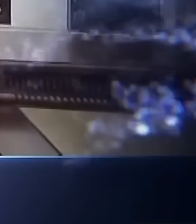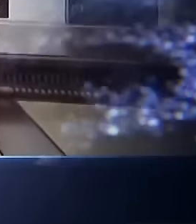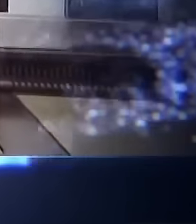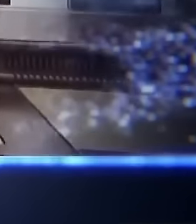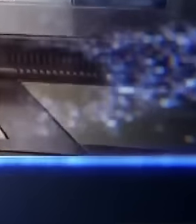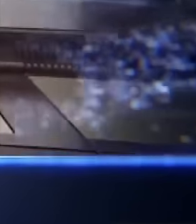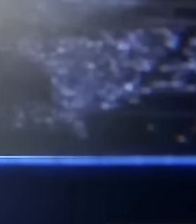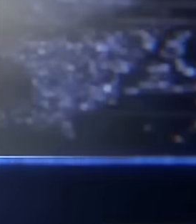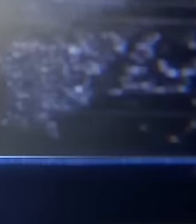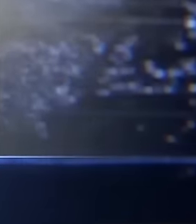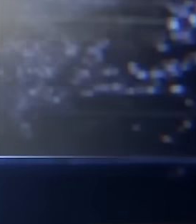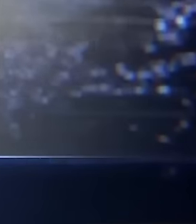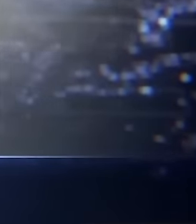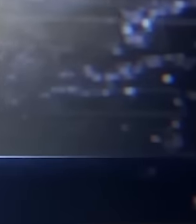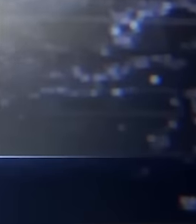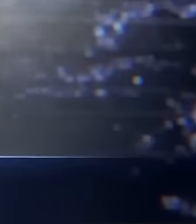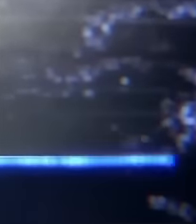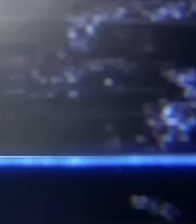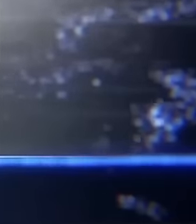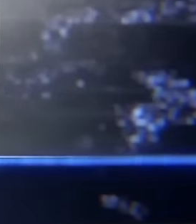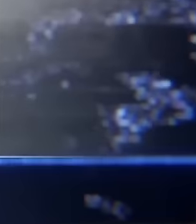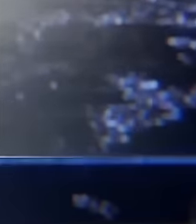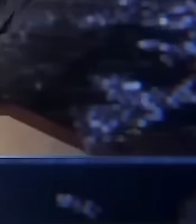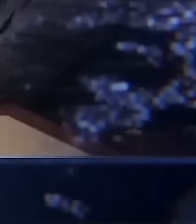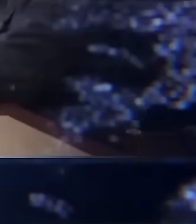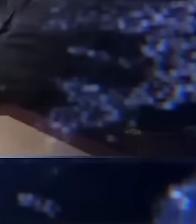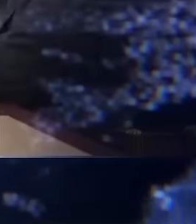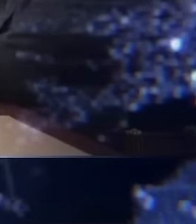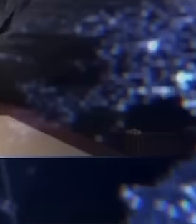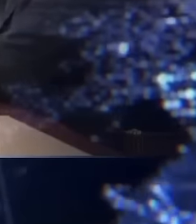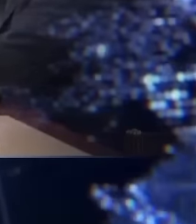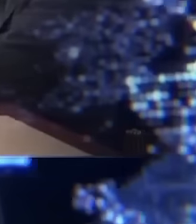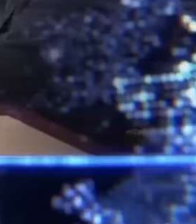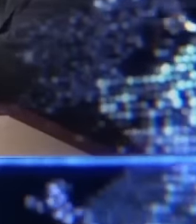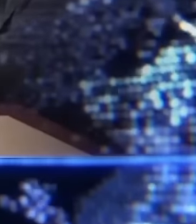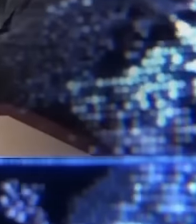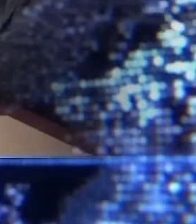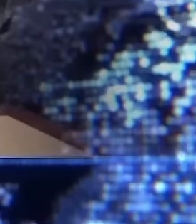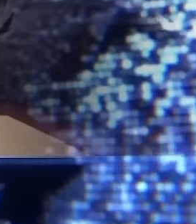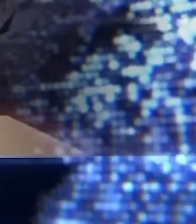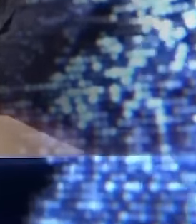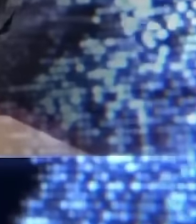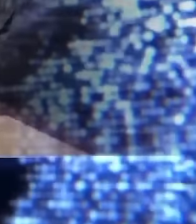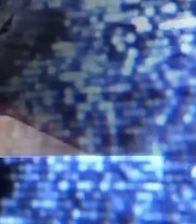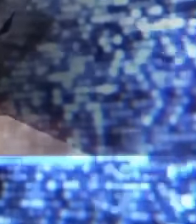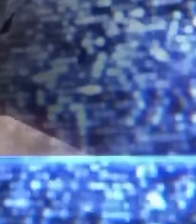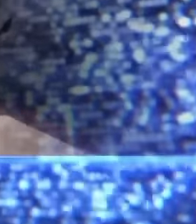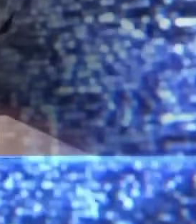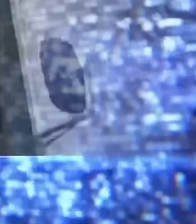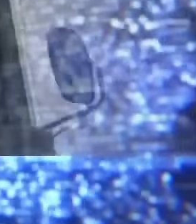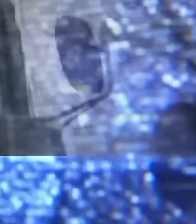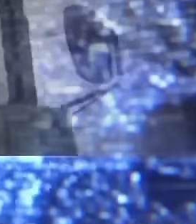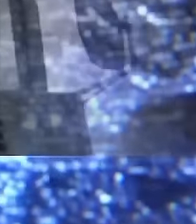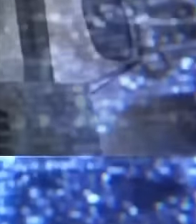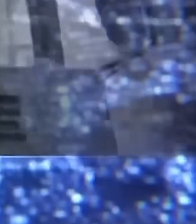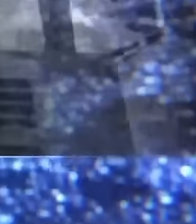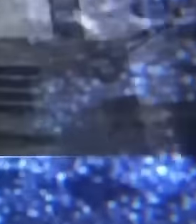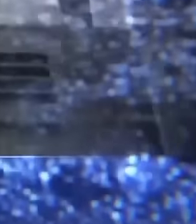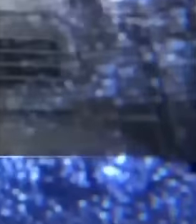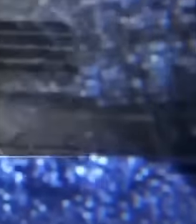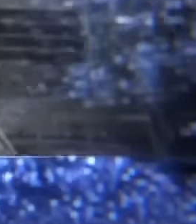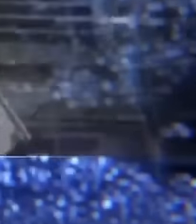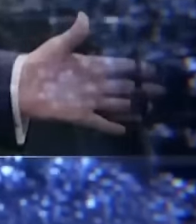Vladimir Putin kërcënon perëndimin me përdorim të armëve bërthamore edhe në rast të ndonjë sulmi ndaj Bielorusisë, ish presidenti Trump. Akuzon